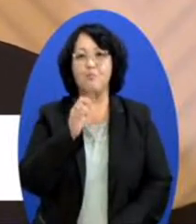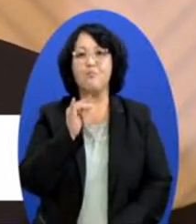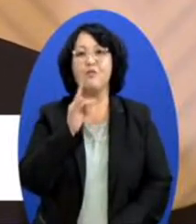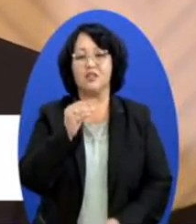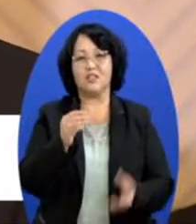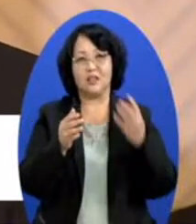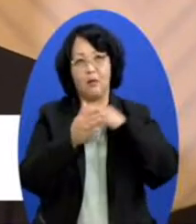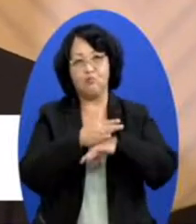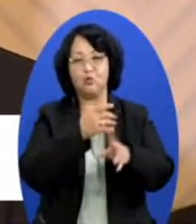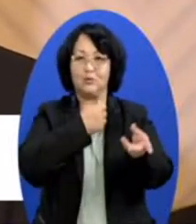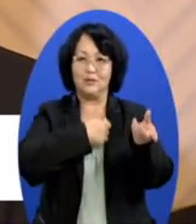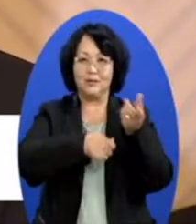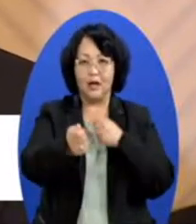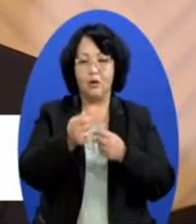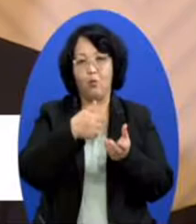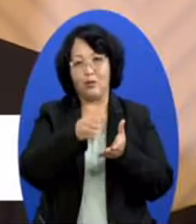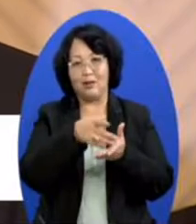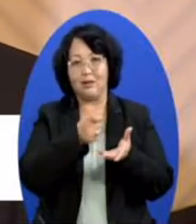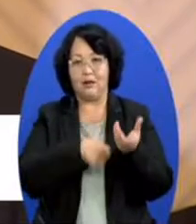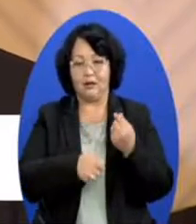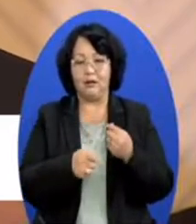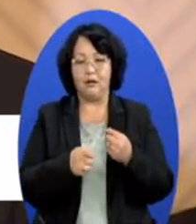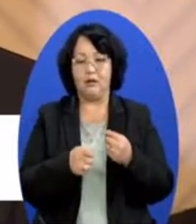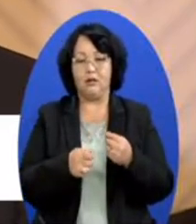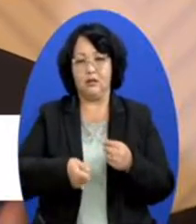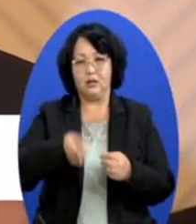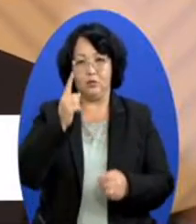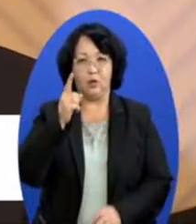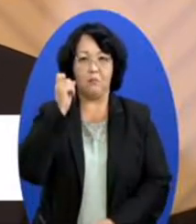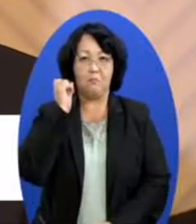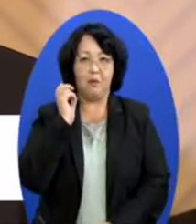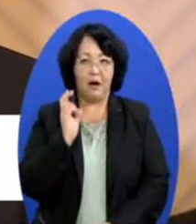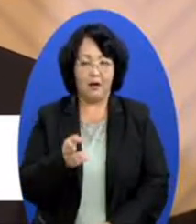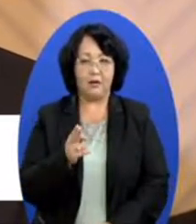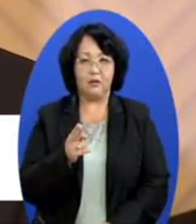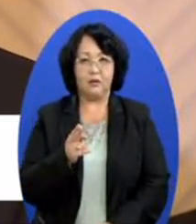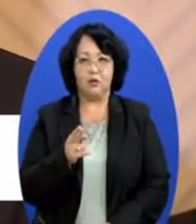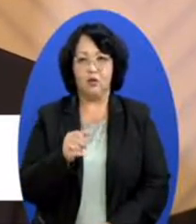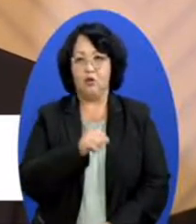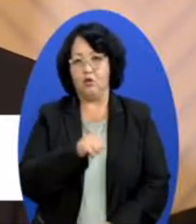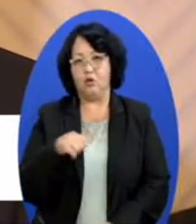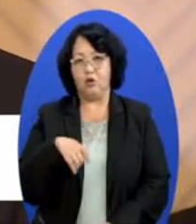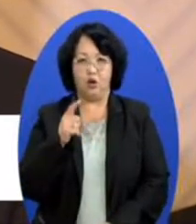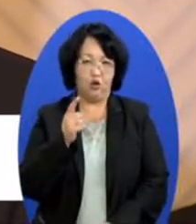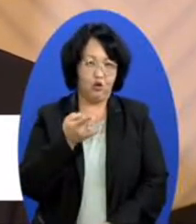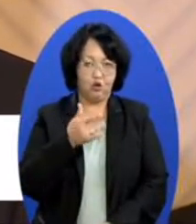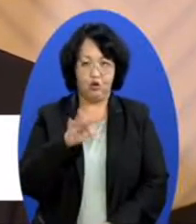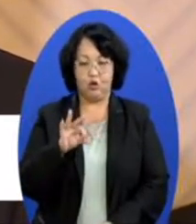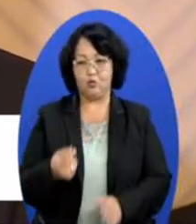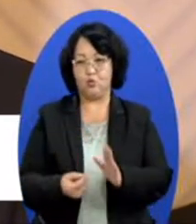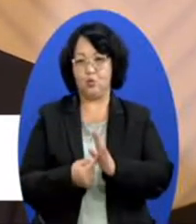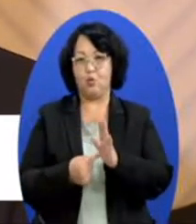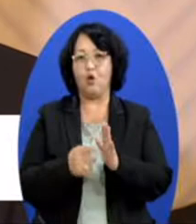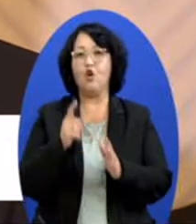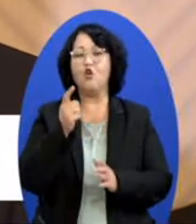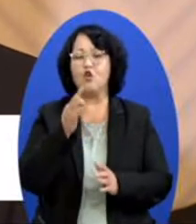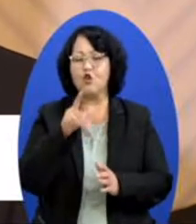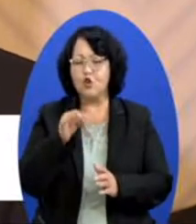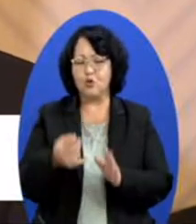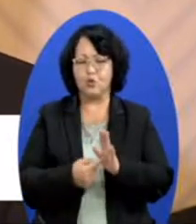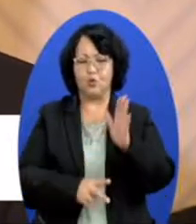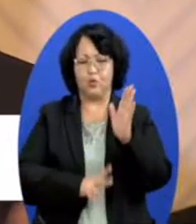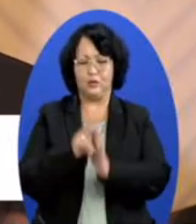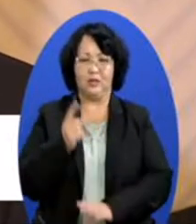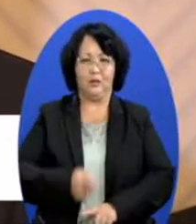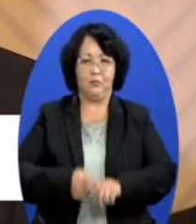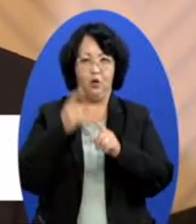худалдая. Ингэснээр тэр одоо нэгдүгээр банкнд бол одоо өөрийн хөрөнгөний нэмэгд нь хоёрдугаарт тэр өөрийн